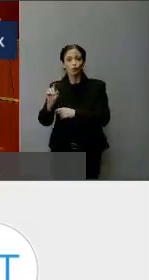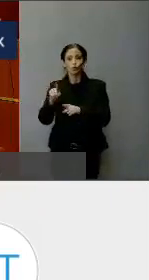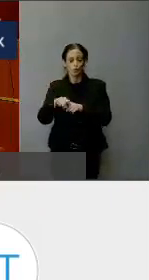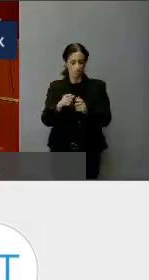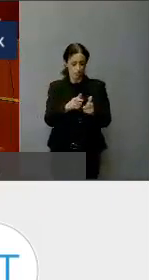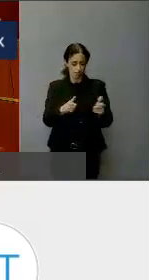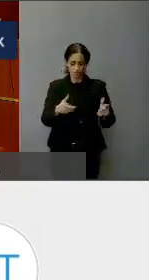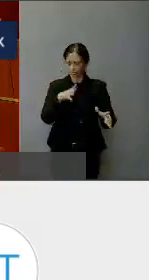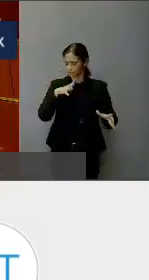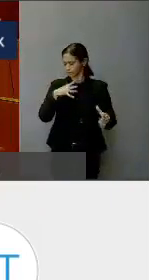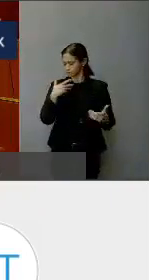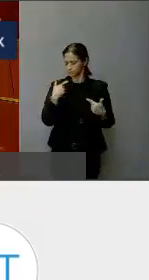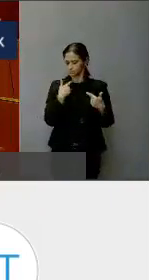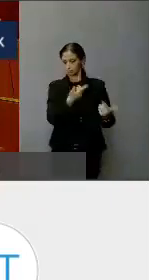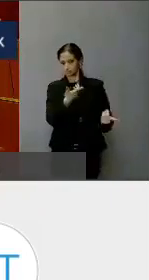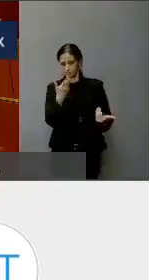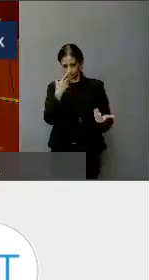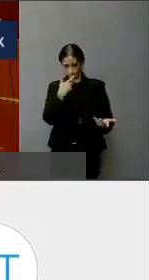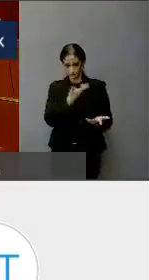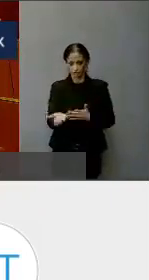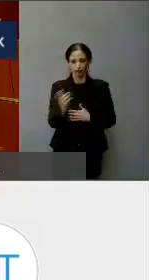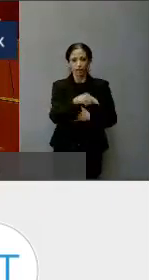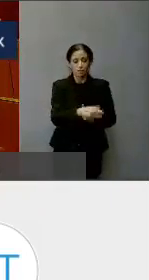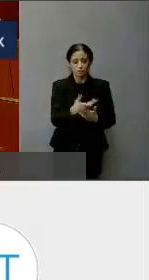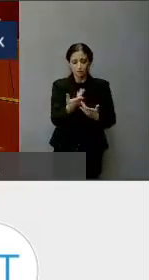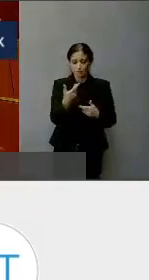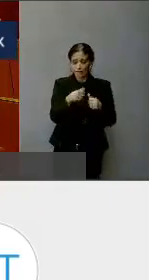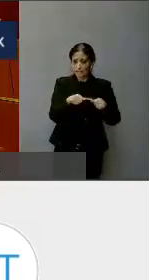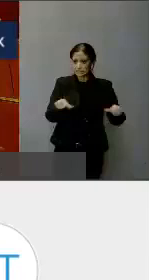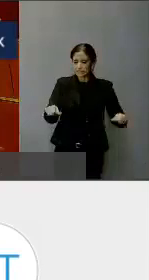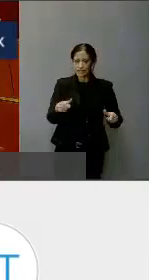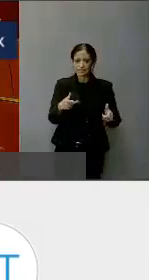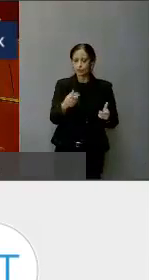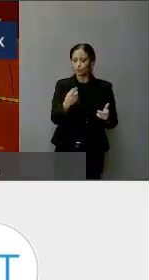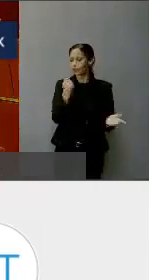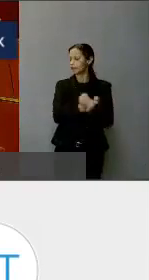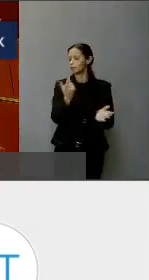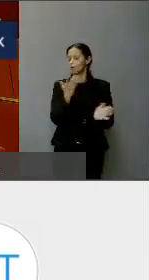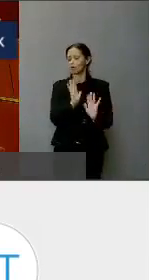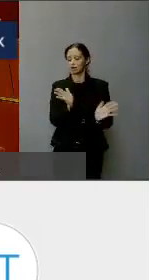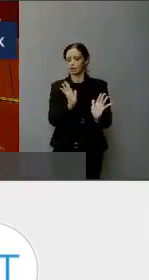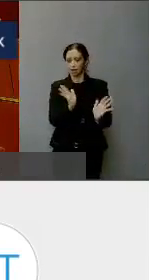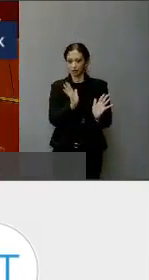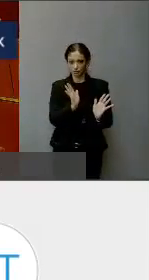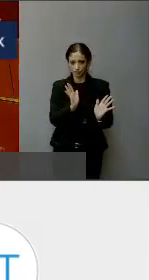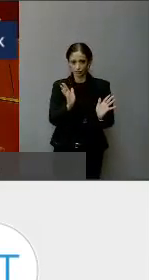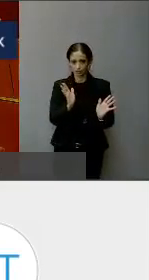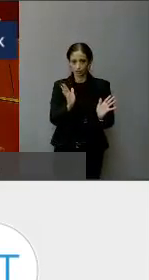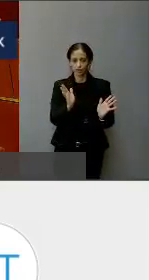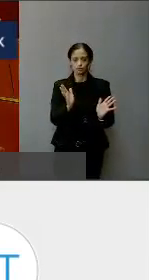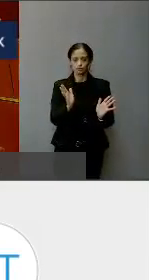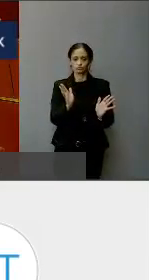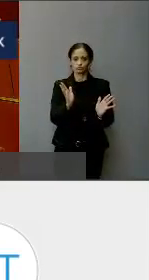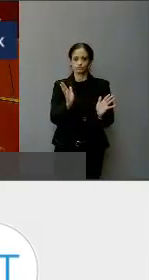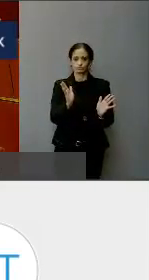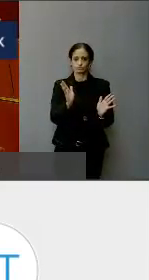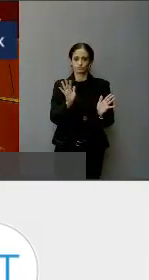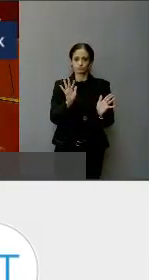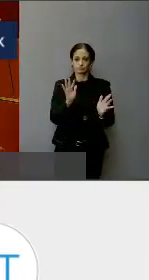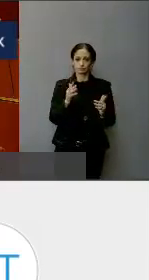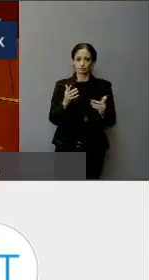zona agricola la residenza funziona essenziale ma in quale paese al mondo al mondo la